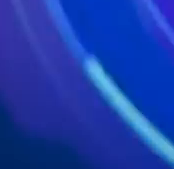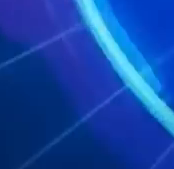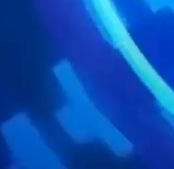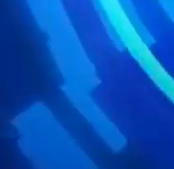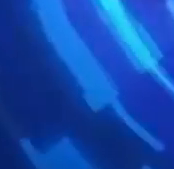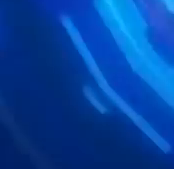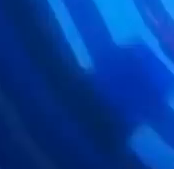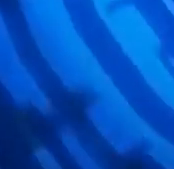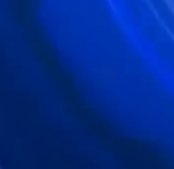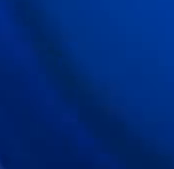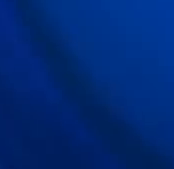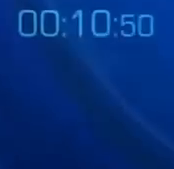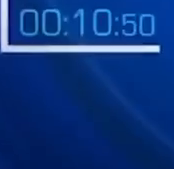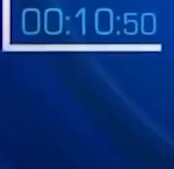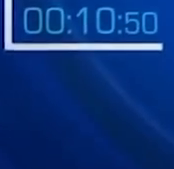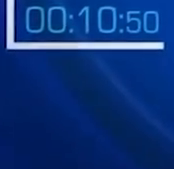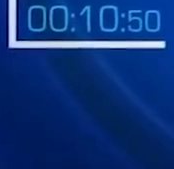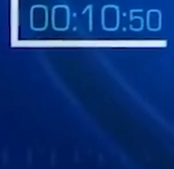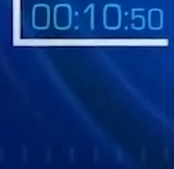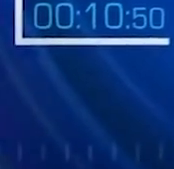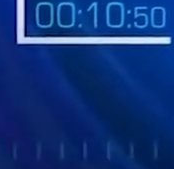tauhang?